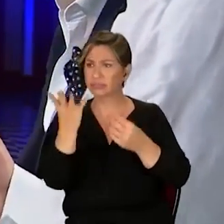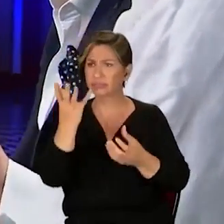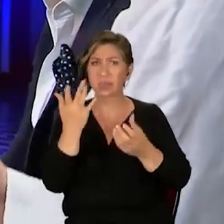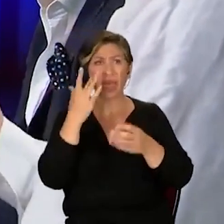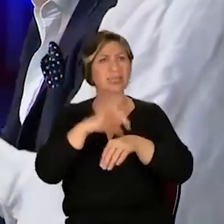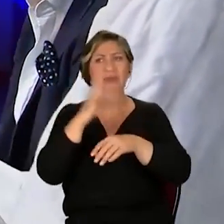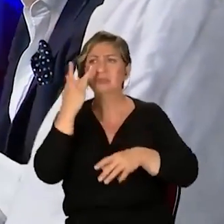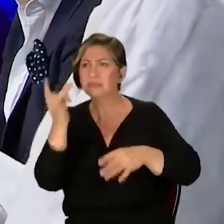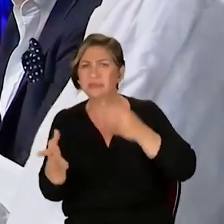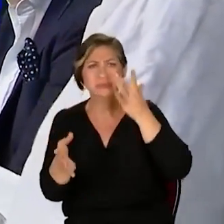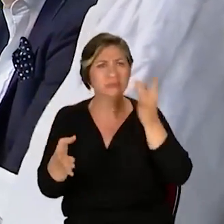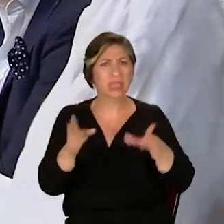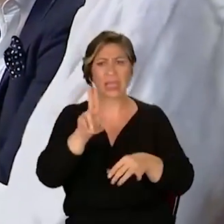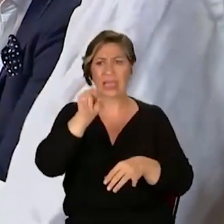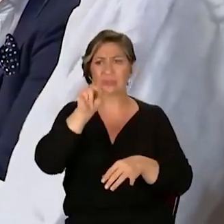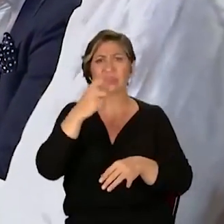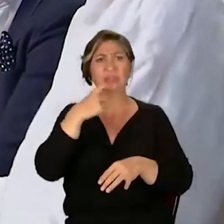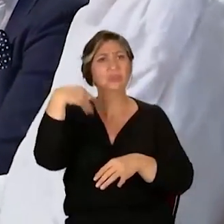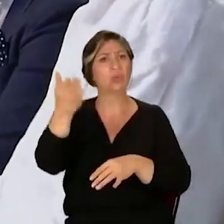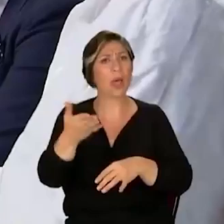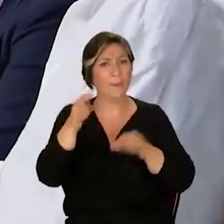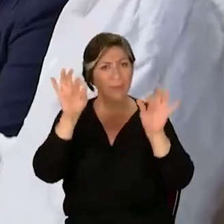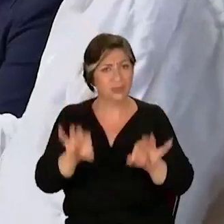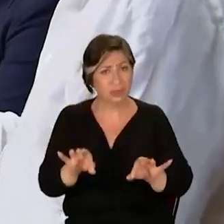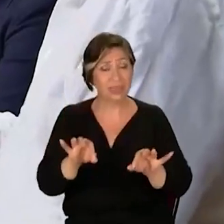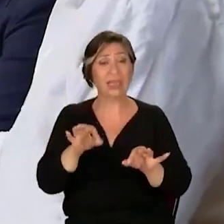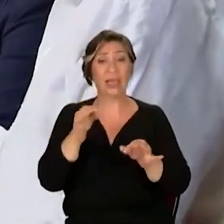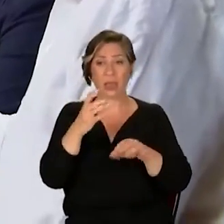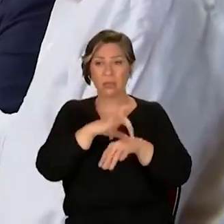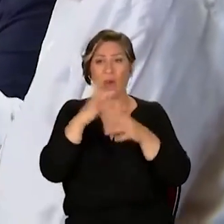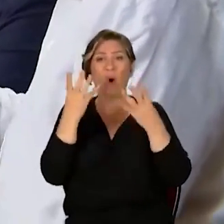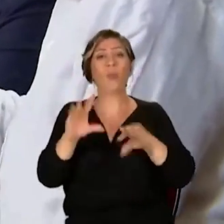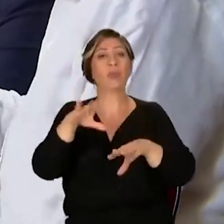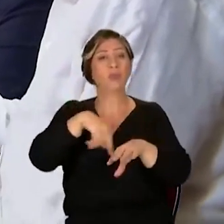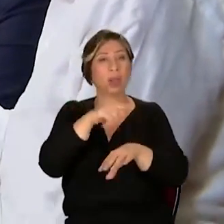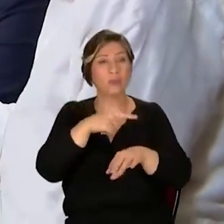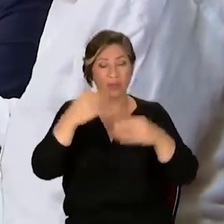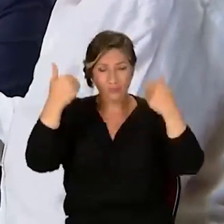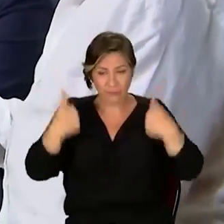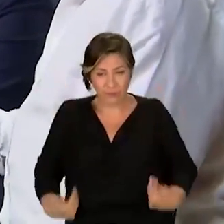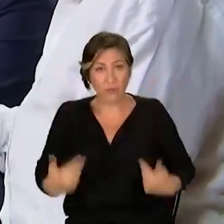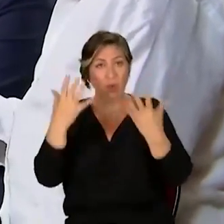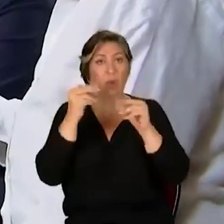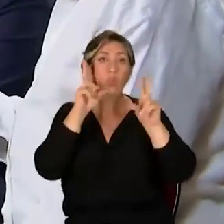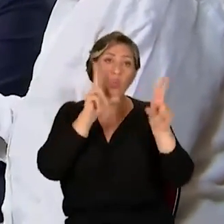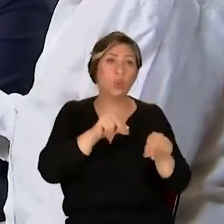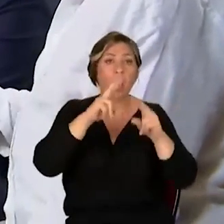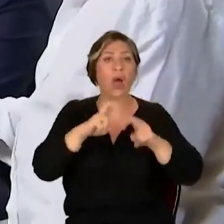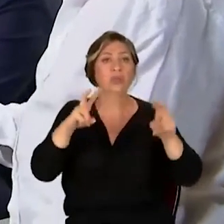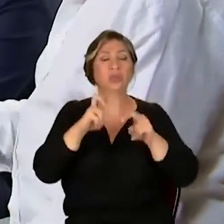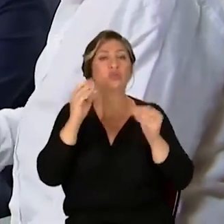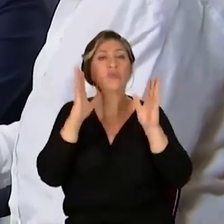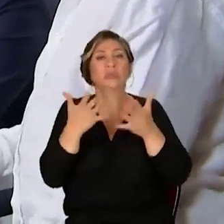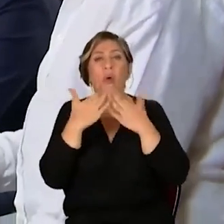keşfi 70'lerden sonra başlayan bir süreç. Dolayısıyla hastalık olmayan dönemde fizyolojik olarak uykuyu araştıran da